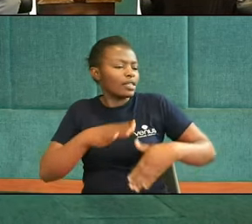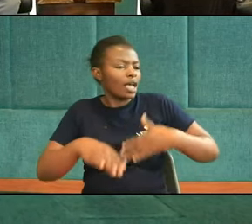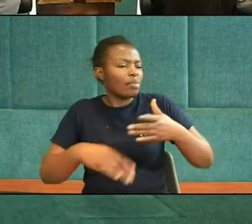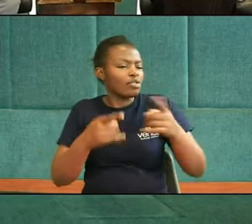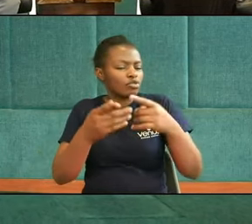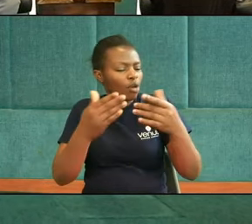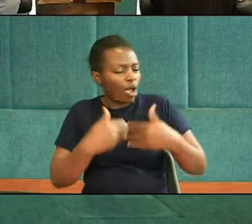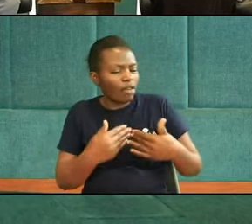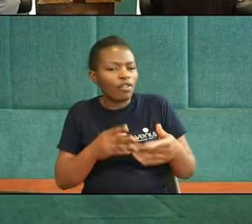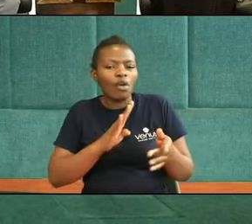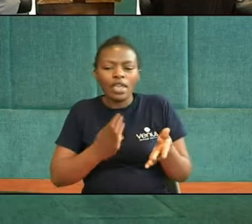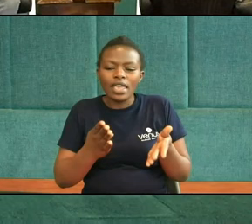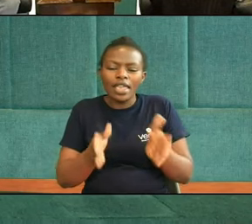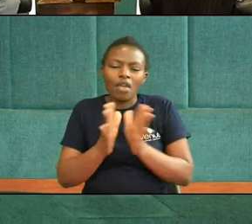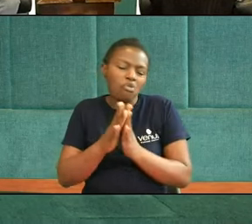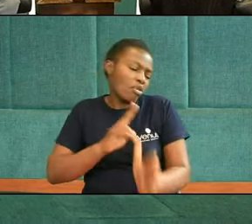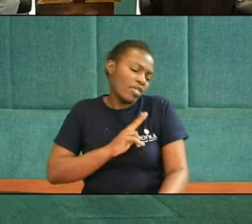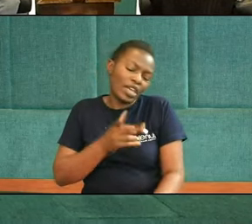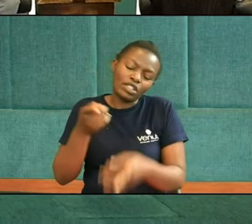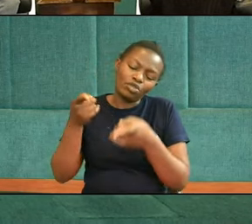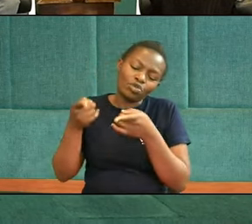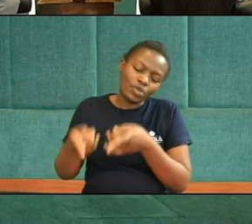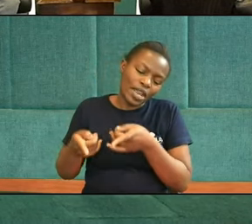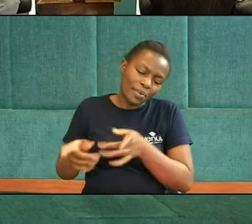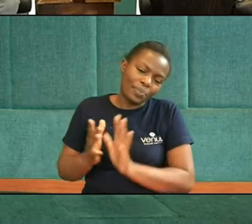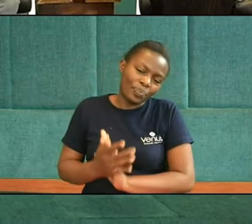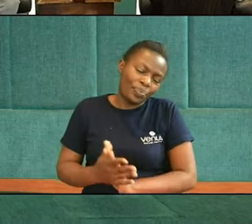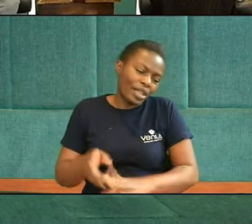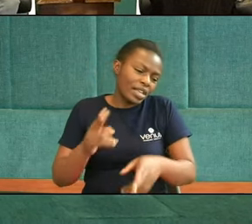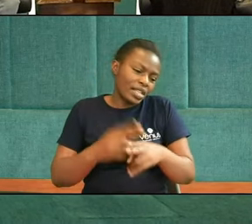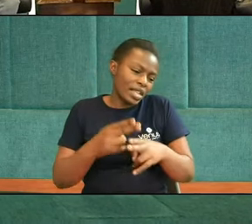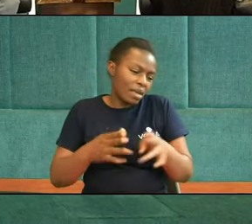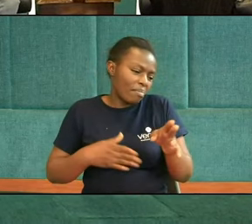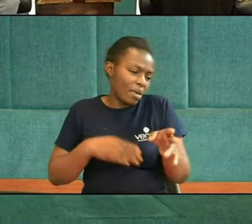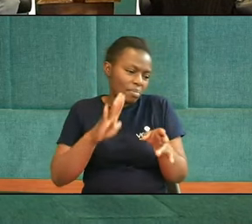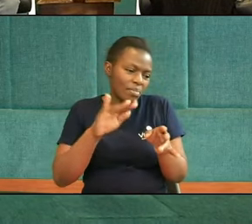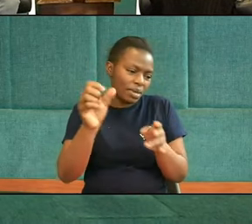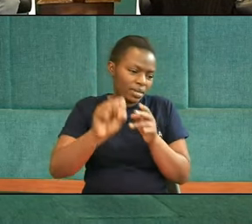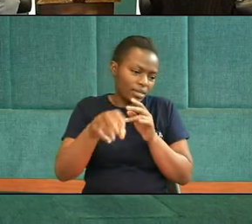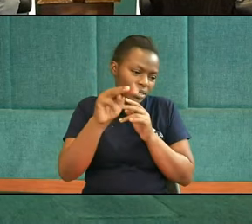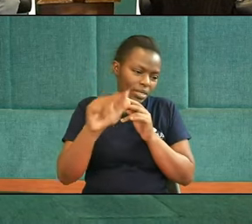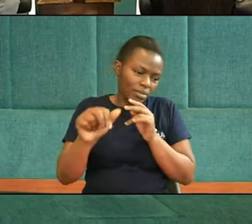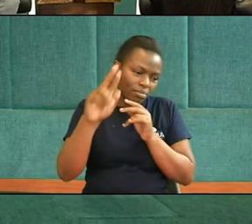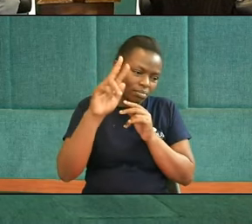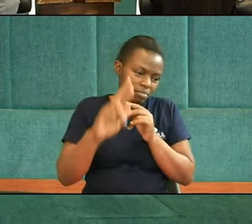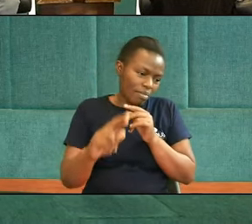tufili msalabani, na